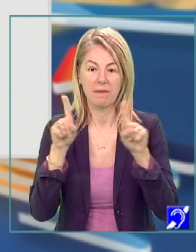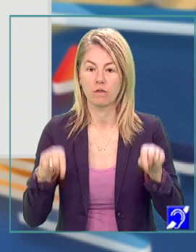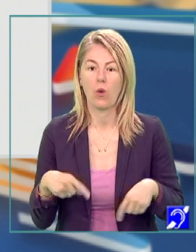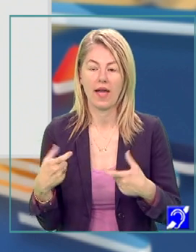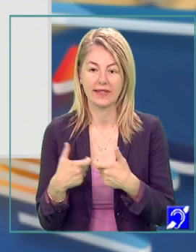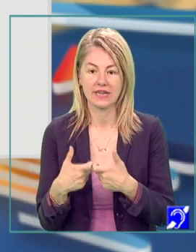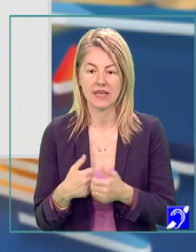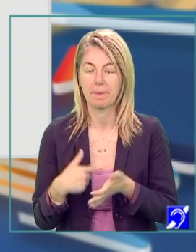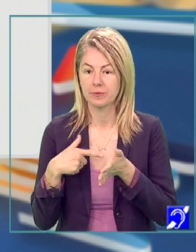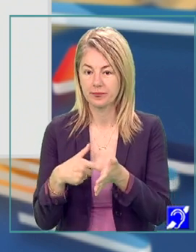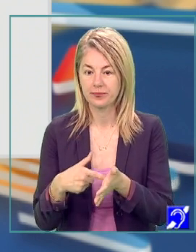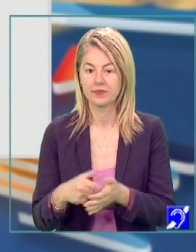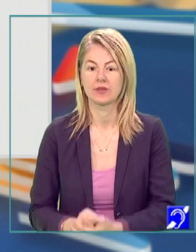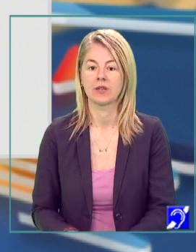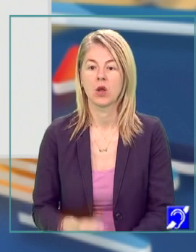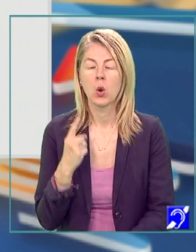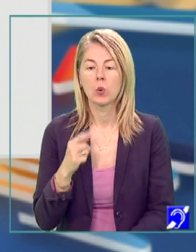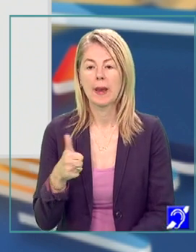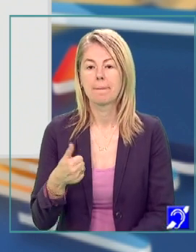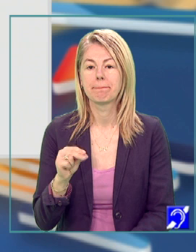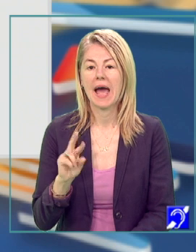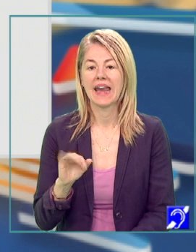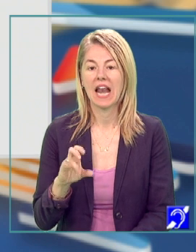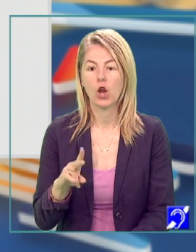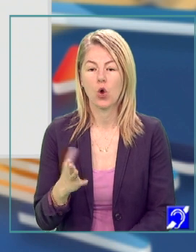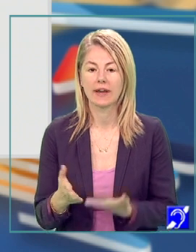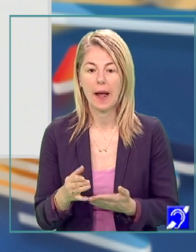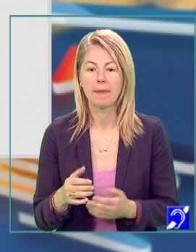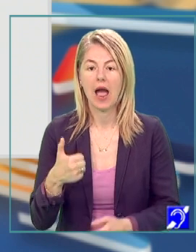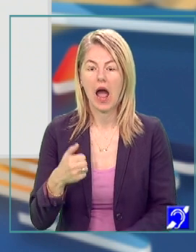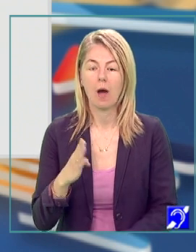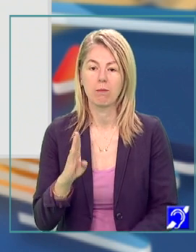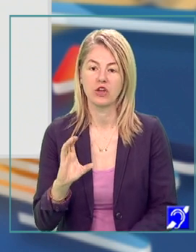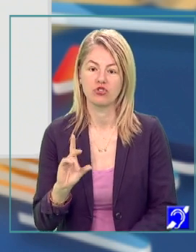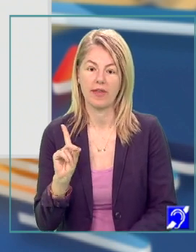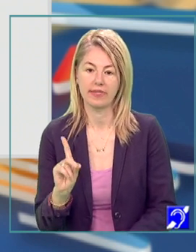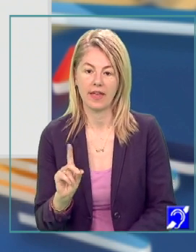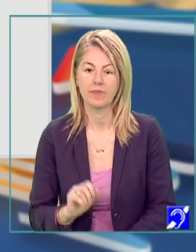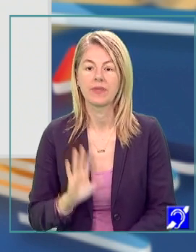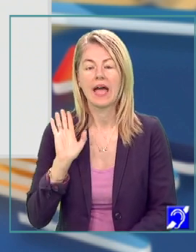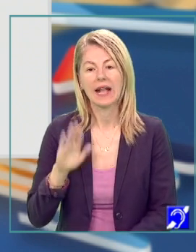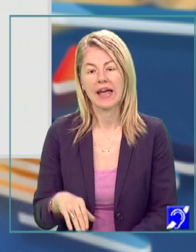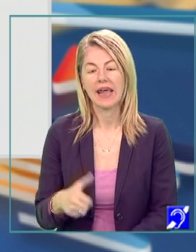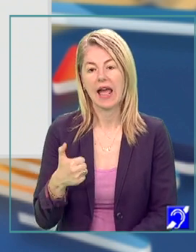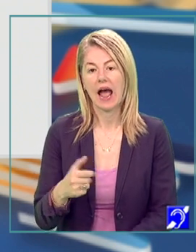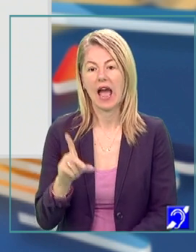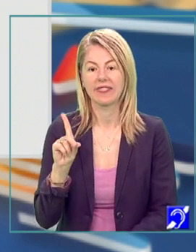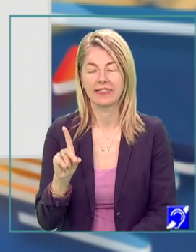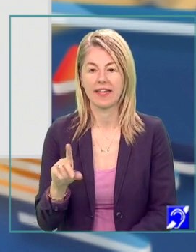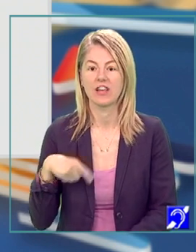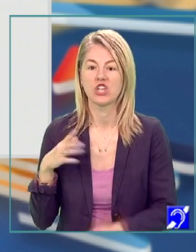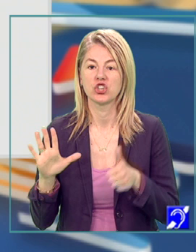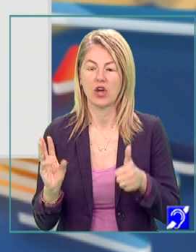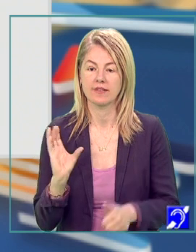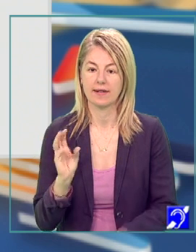examen, este reprezentat un paralelogram A, B, C, D, care are AD de